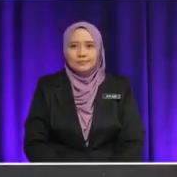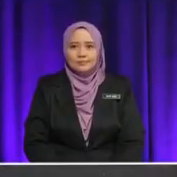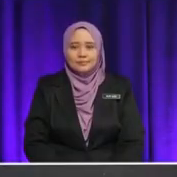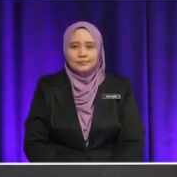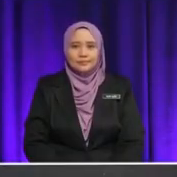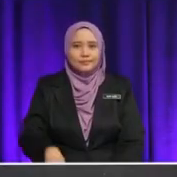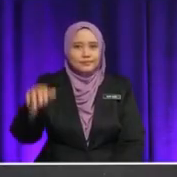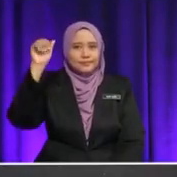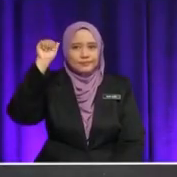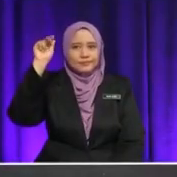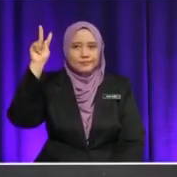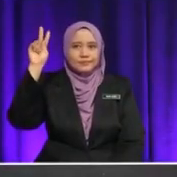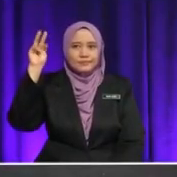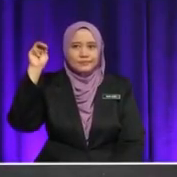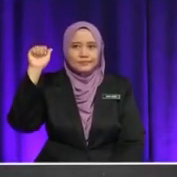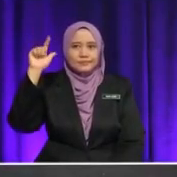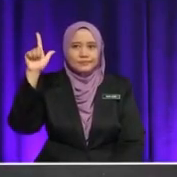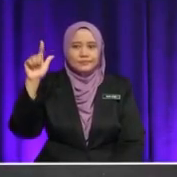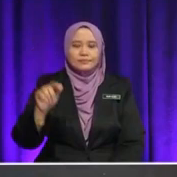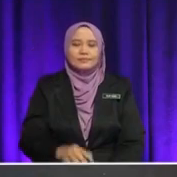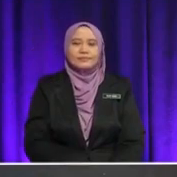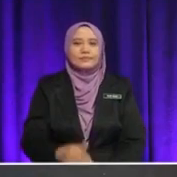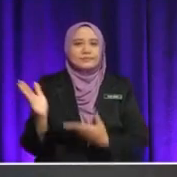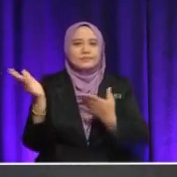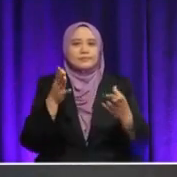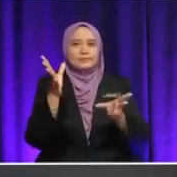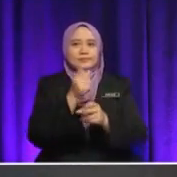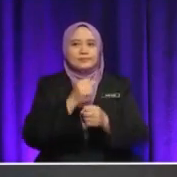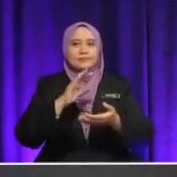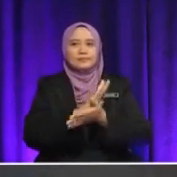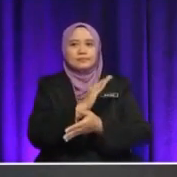Akmal bingkai Run tidak bisa subianda